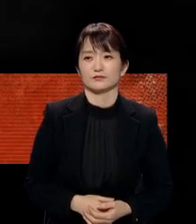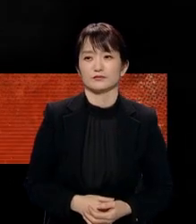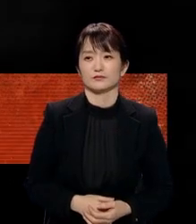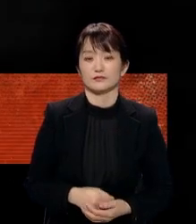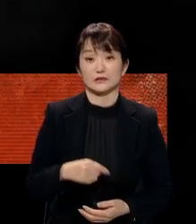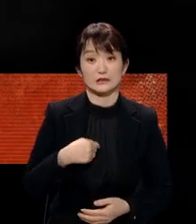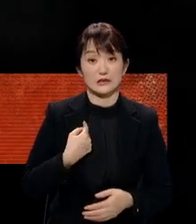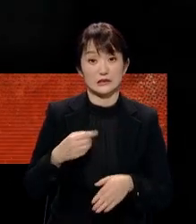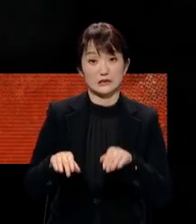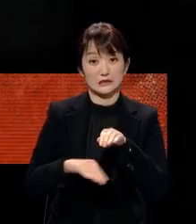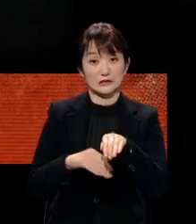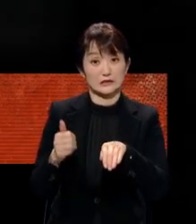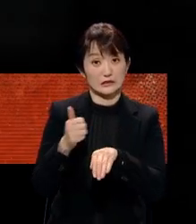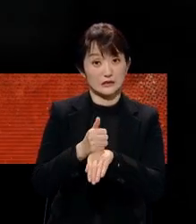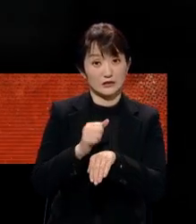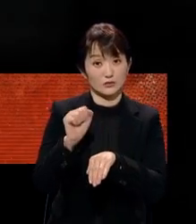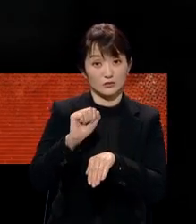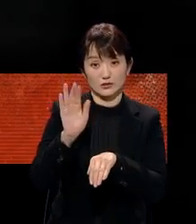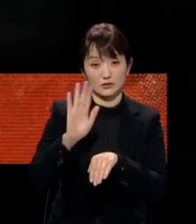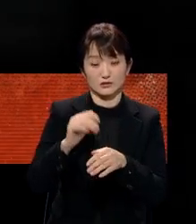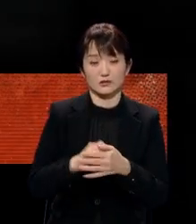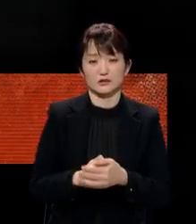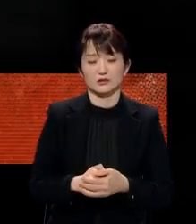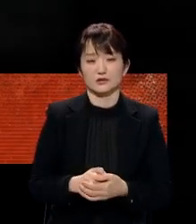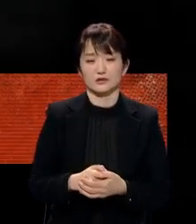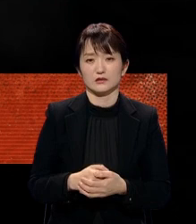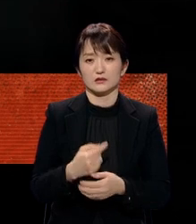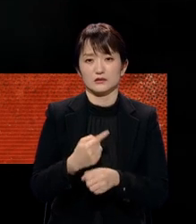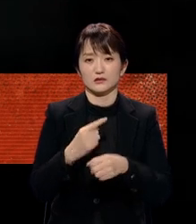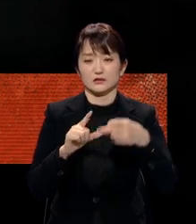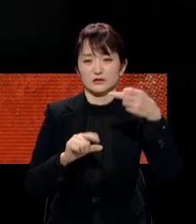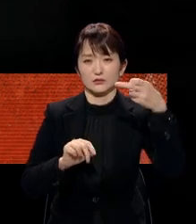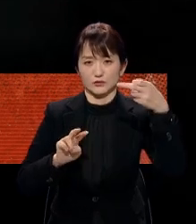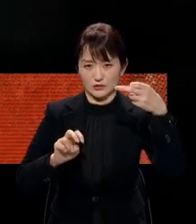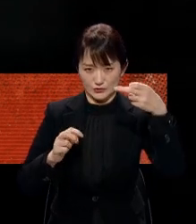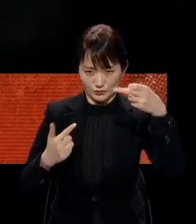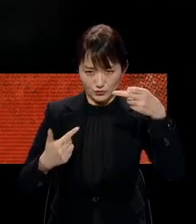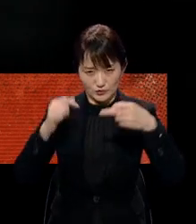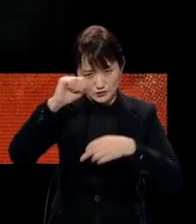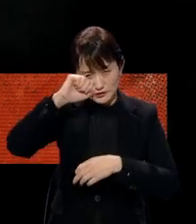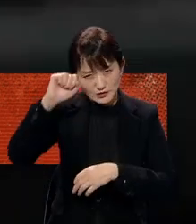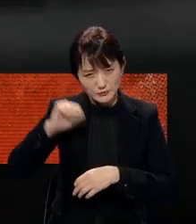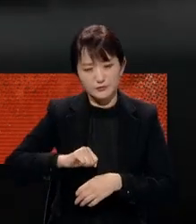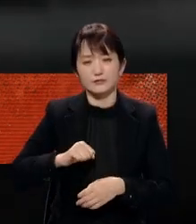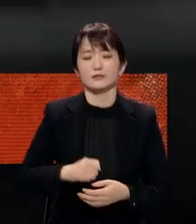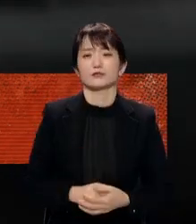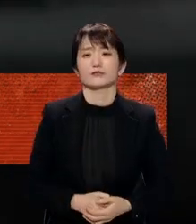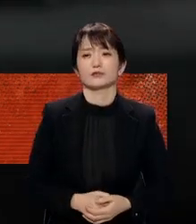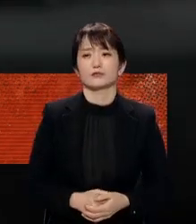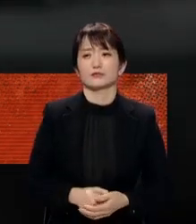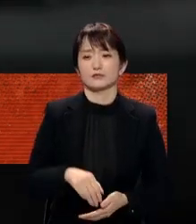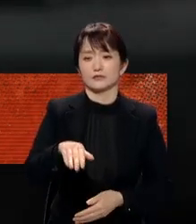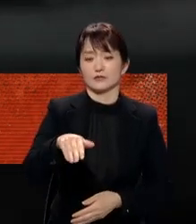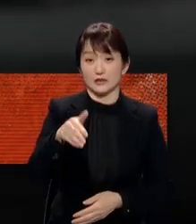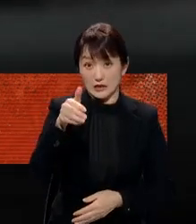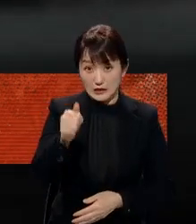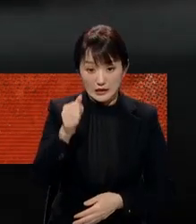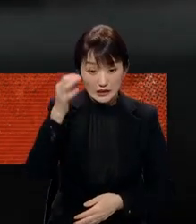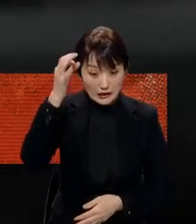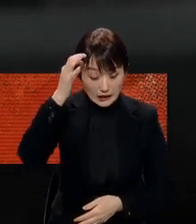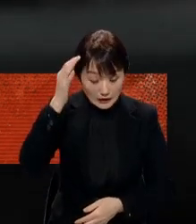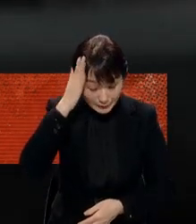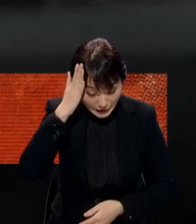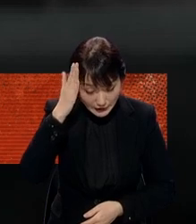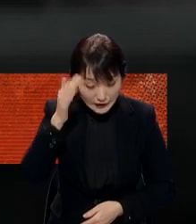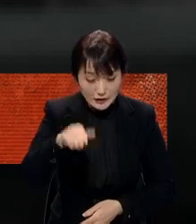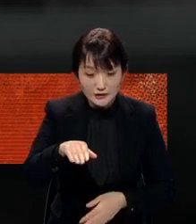자기 차 아니고요. 지난해 10월 26일 새벽에 있었던 일인데 아마 이 차주는 깜빡하고